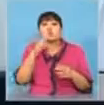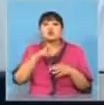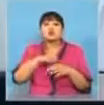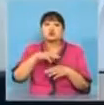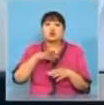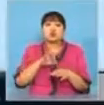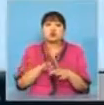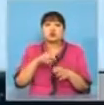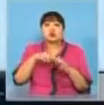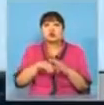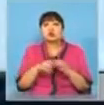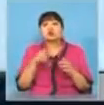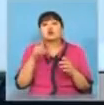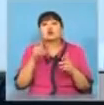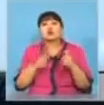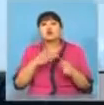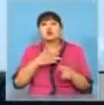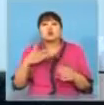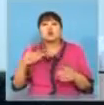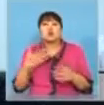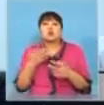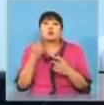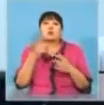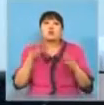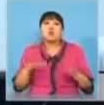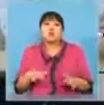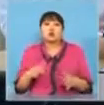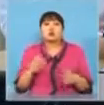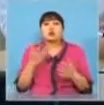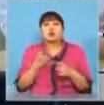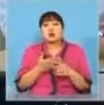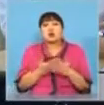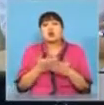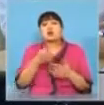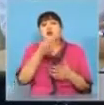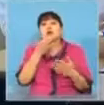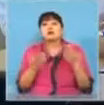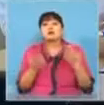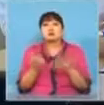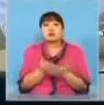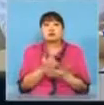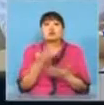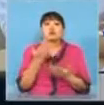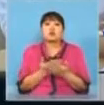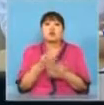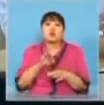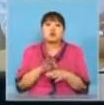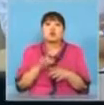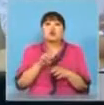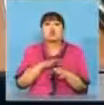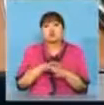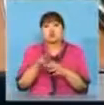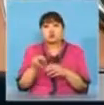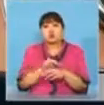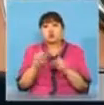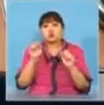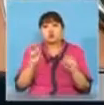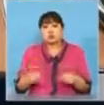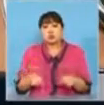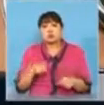ісік аурулар ішінде сүт безінің рагы бірінші орында тұр. Дегенмен ерте анықталған жағдайда ауруды толығымен